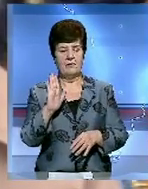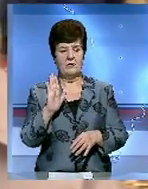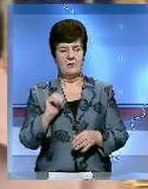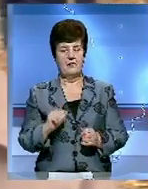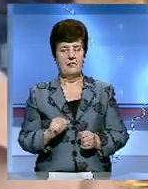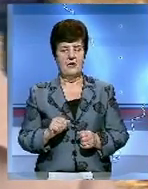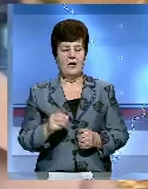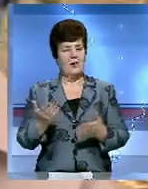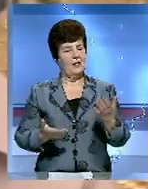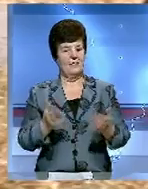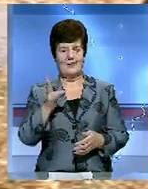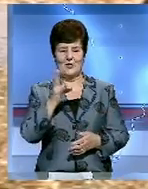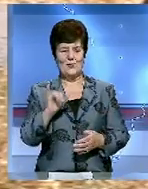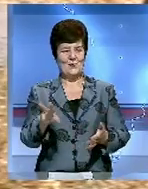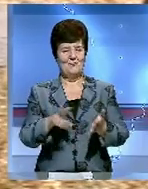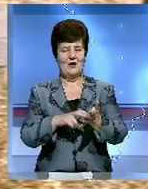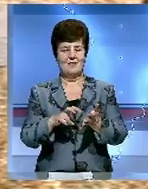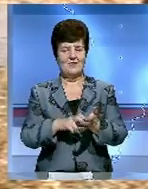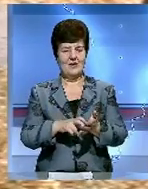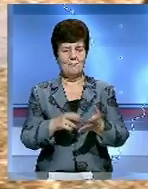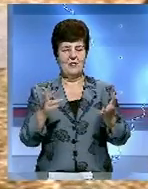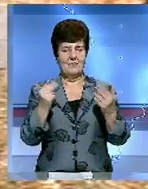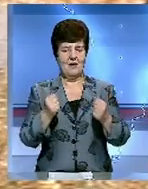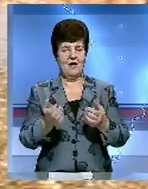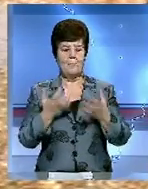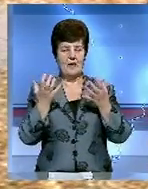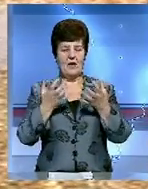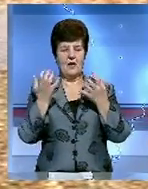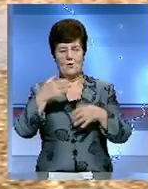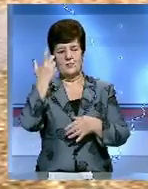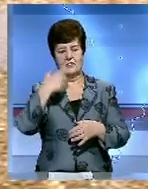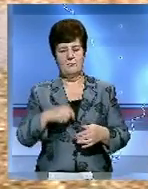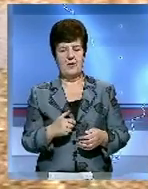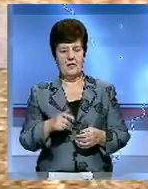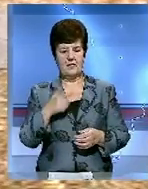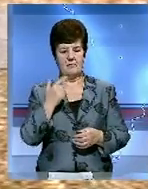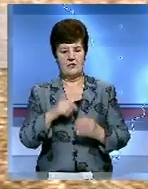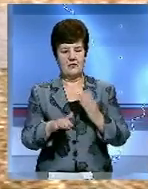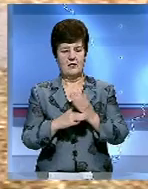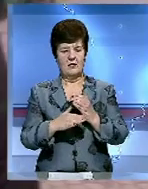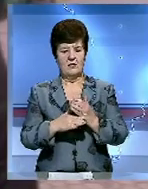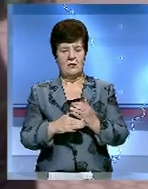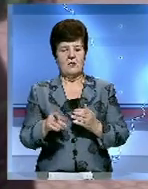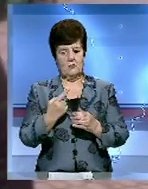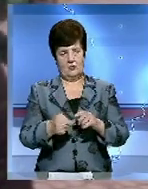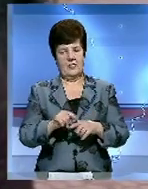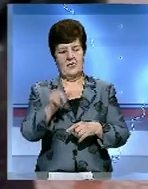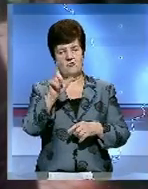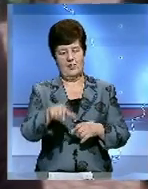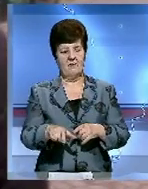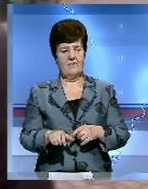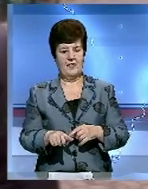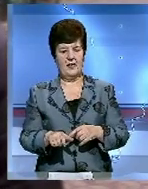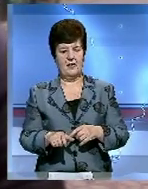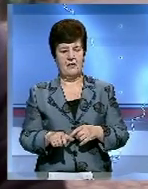Cred că nu, că mă tem. Da, e берегай себя как-то, не взять, выкинуть на помойку. Он же все-таки человек. Nu cred că este o problemă, până la